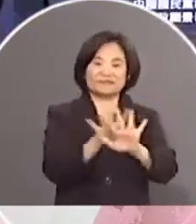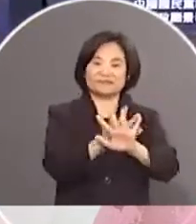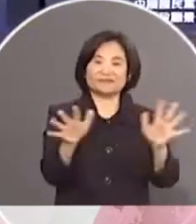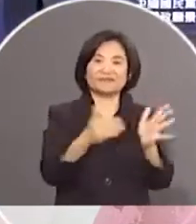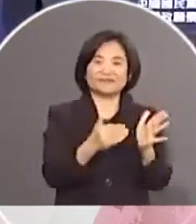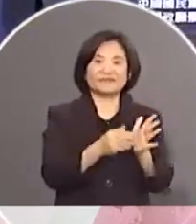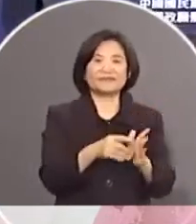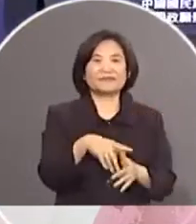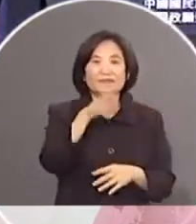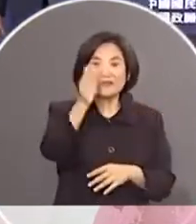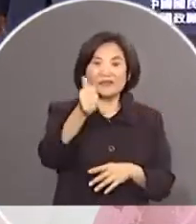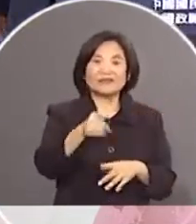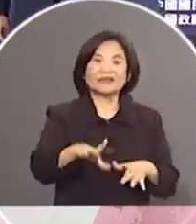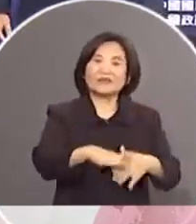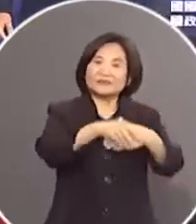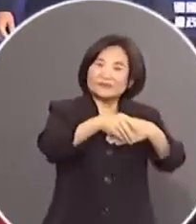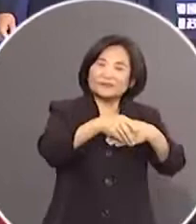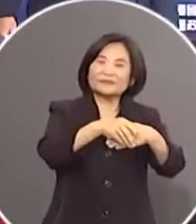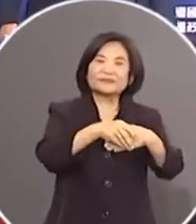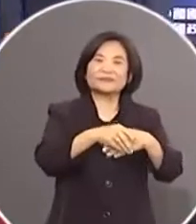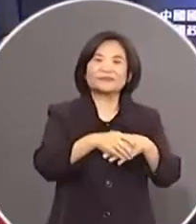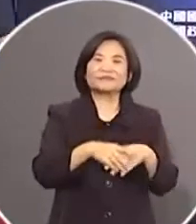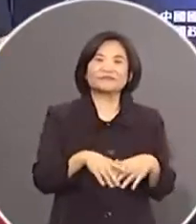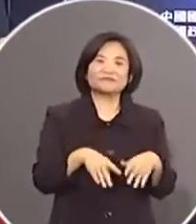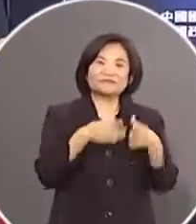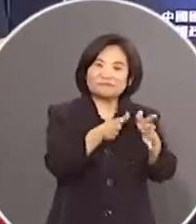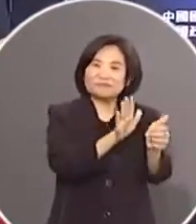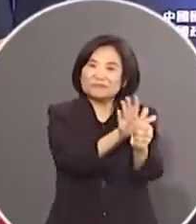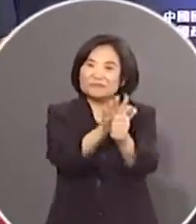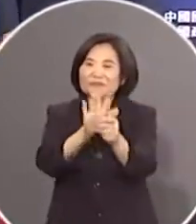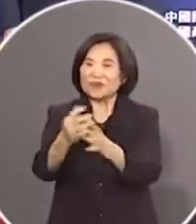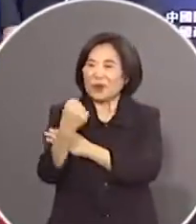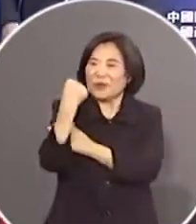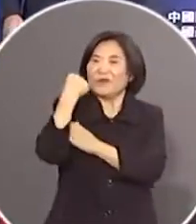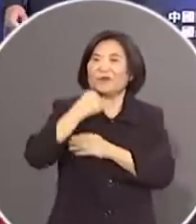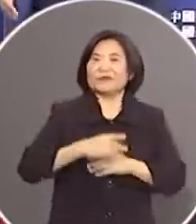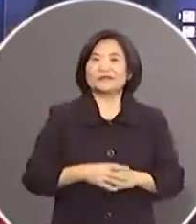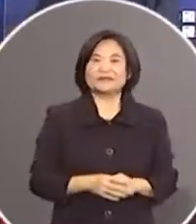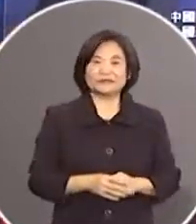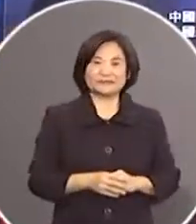多给我们技职同学一些鼓励，我们要多颁技职的市长奖。 5位参选人从青年、社会到文化教育，阐述自己的政策想法。接下来最后一场谈论经济、财政、环境以及能源的国政愿景发表会，将在7月3号登场。原视新闻喜顾宝浩台中市采访报道。